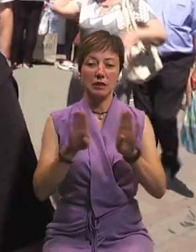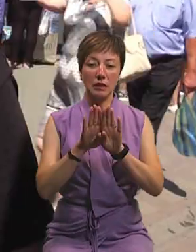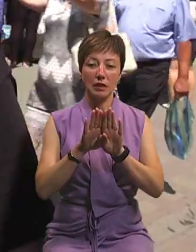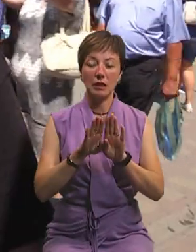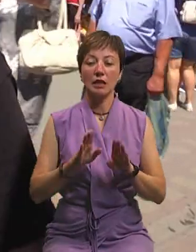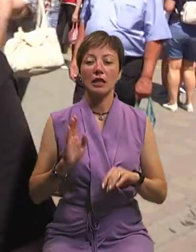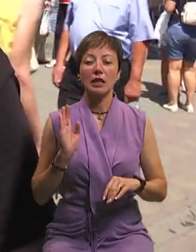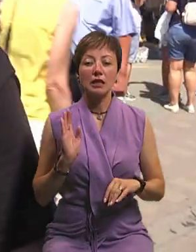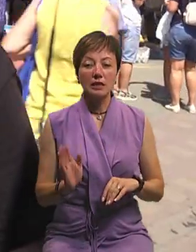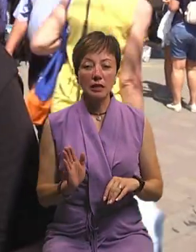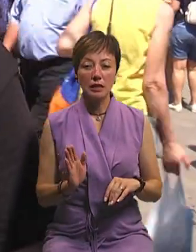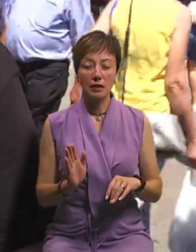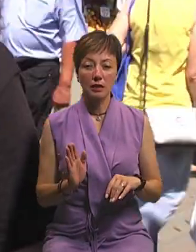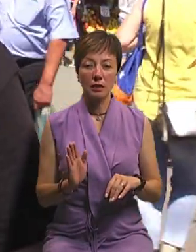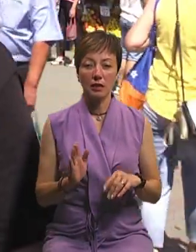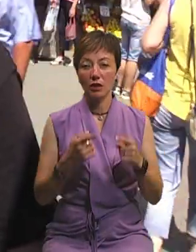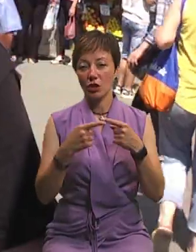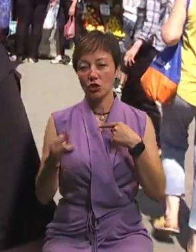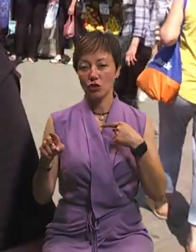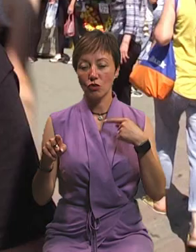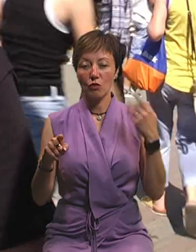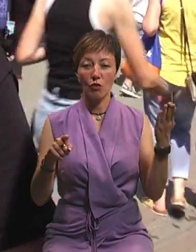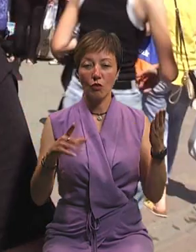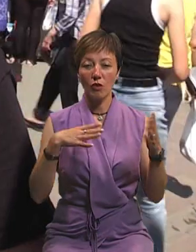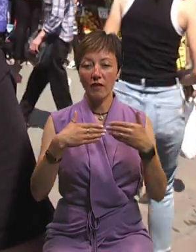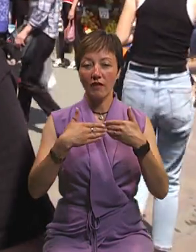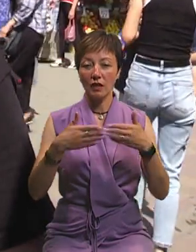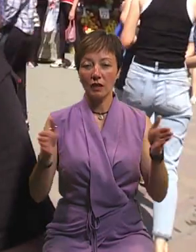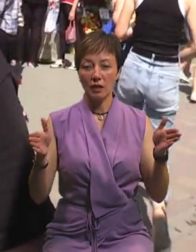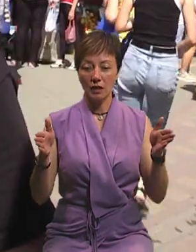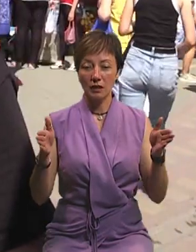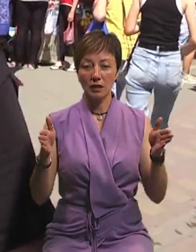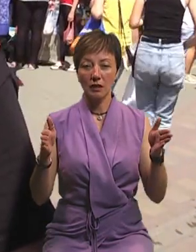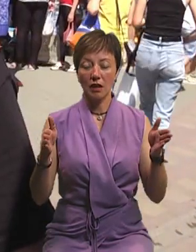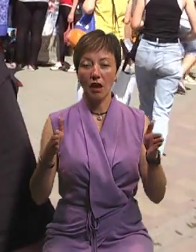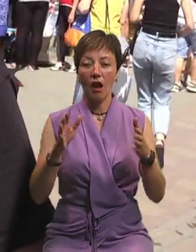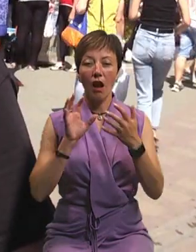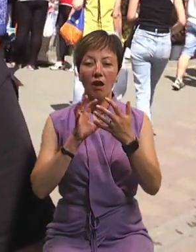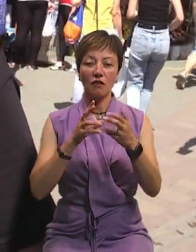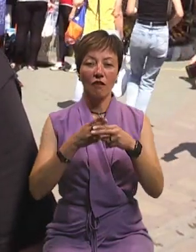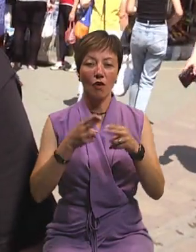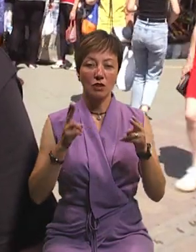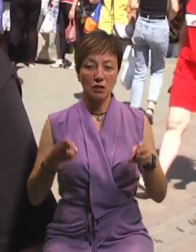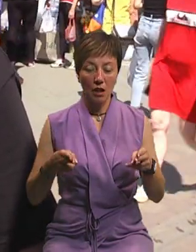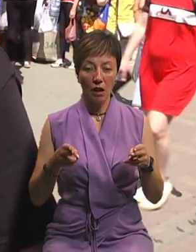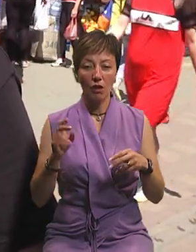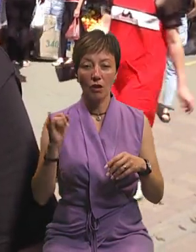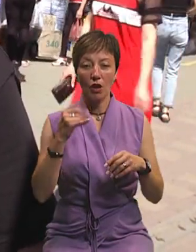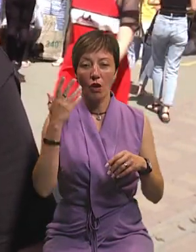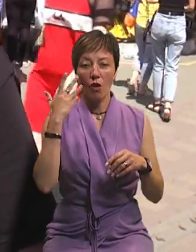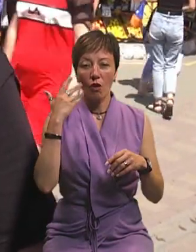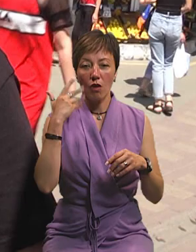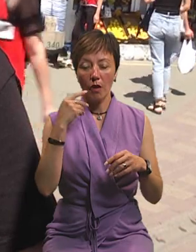тільки з іншої сторони були відкриті ворота сторони автовокзалу і коли